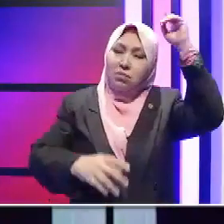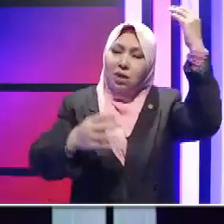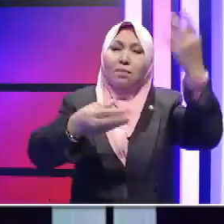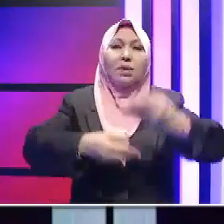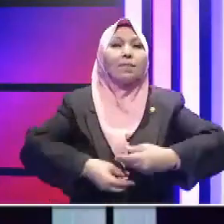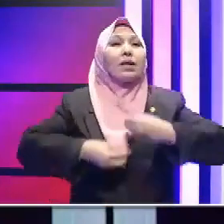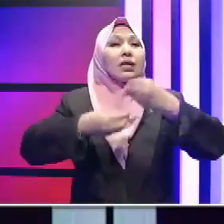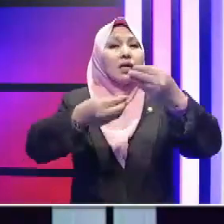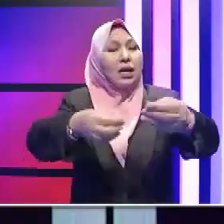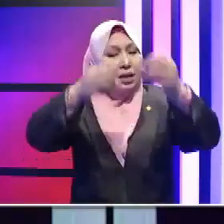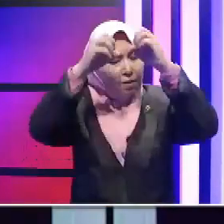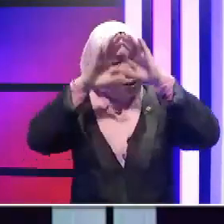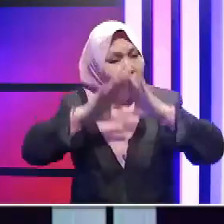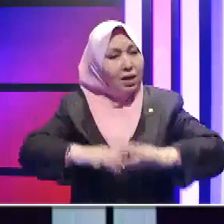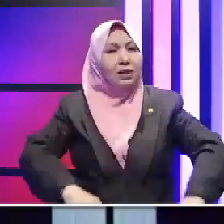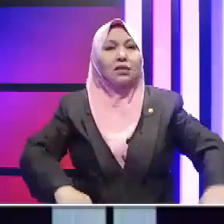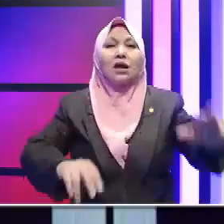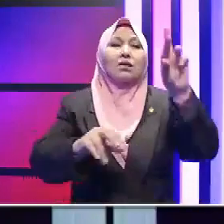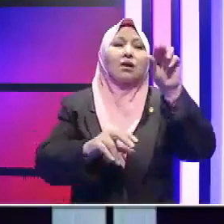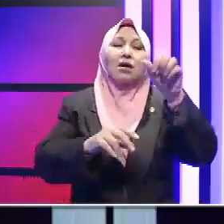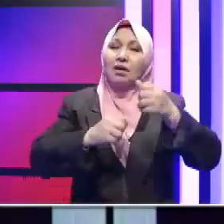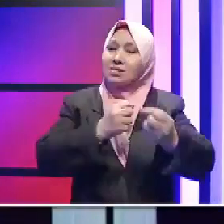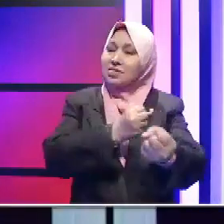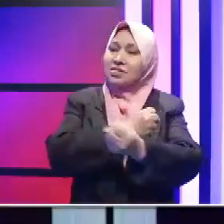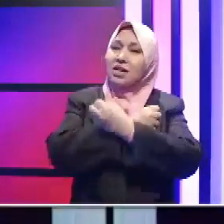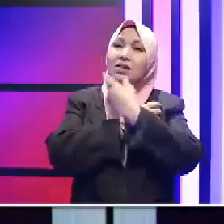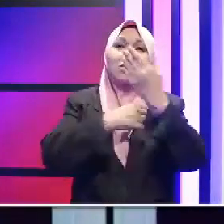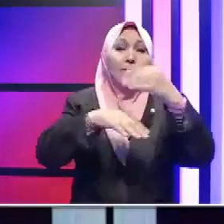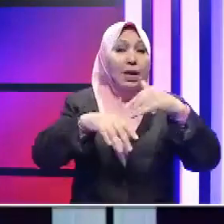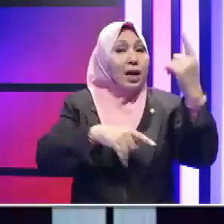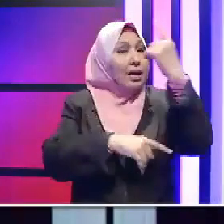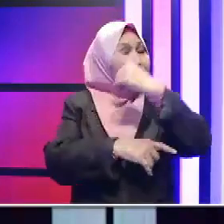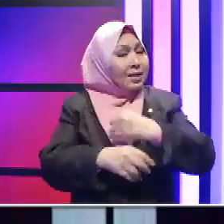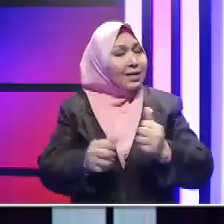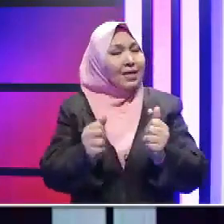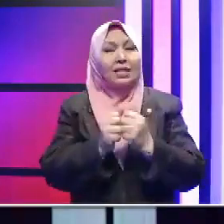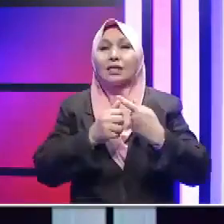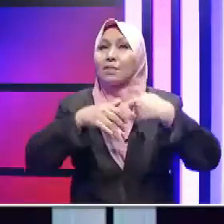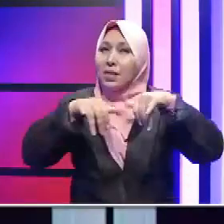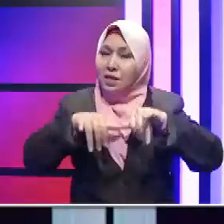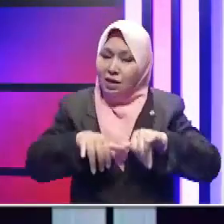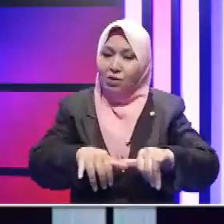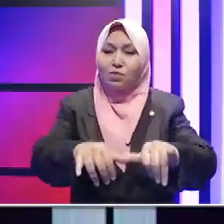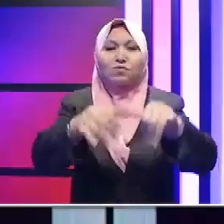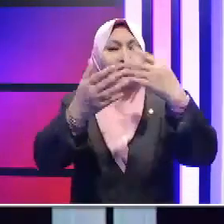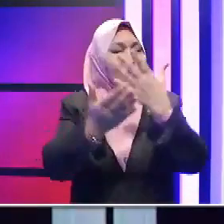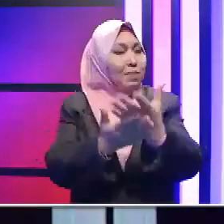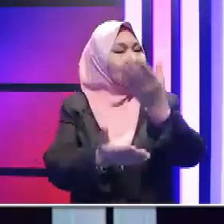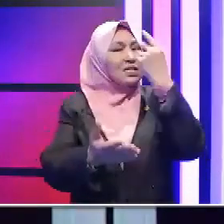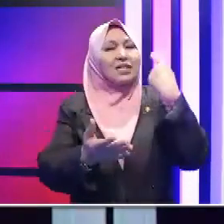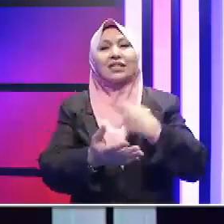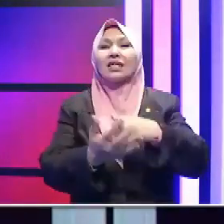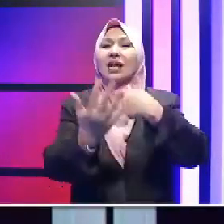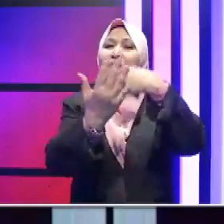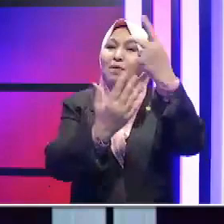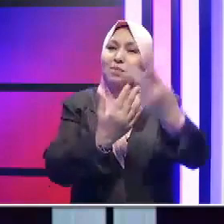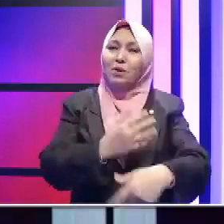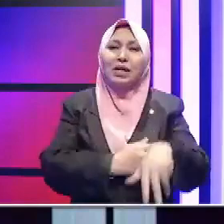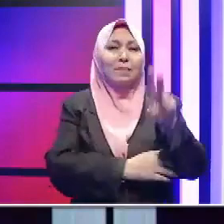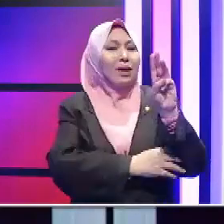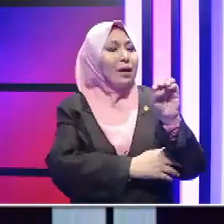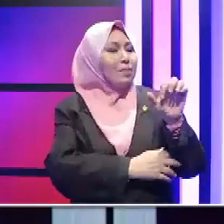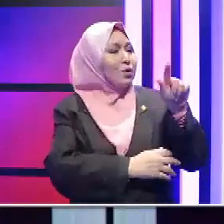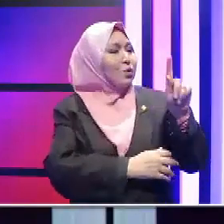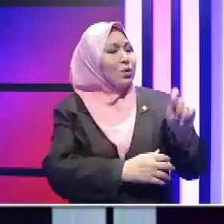keberkatan kerahmatan Nya kepada kita pada hari ini dengan kita meneruskan pengajian kita dalam rancangan May Quran